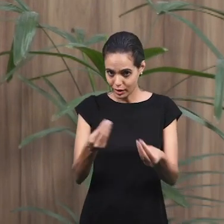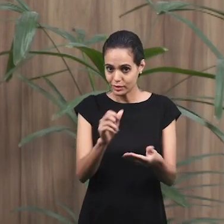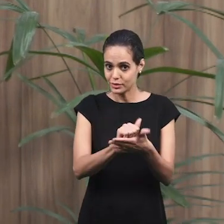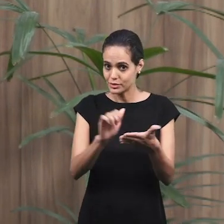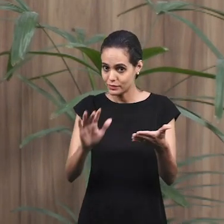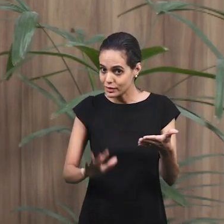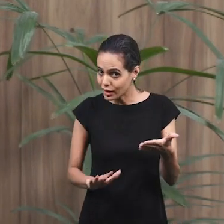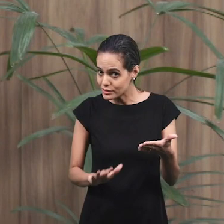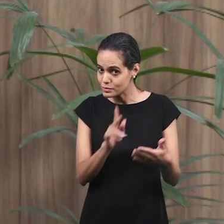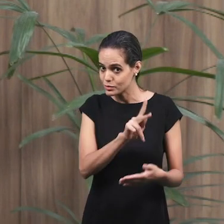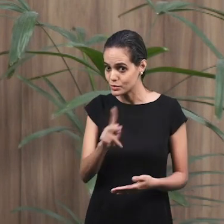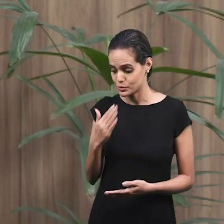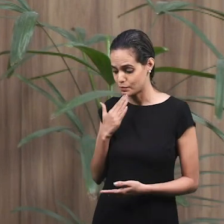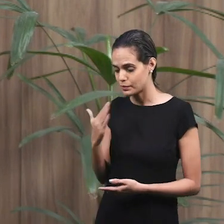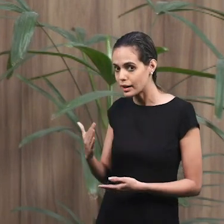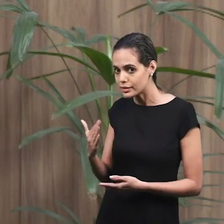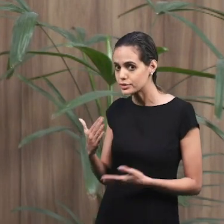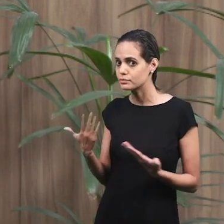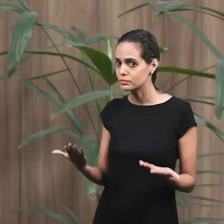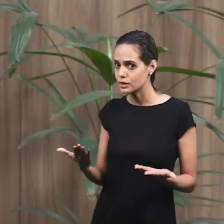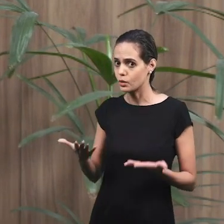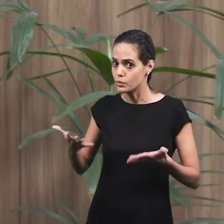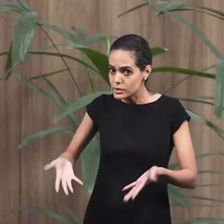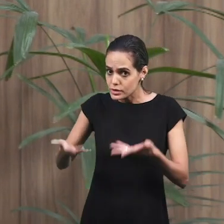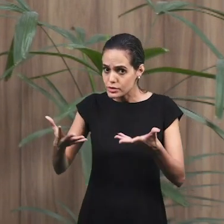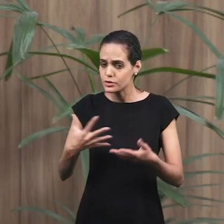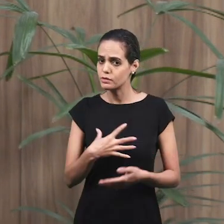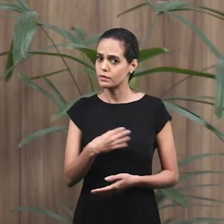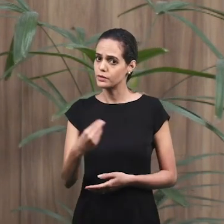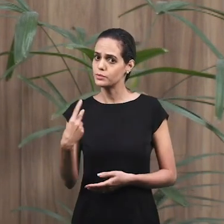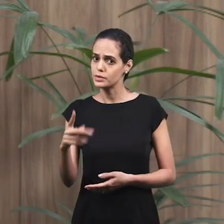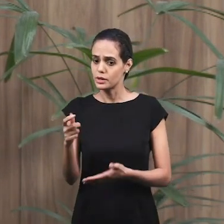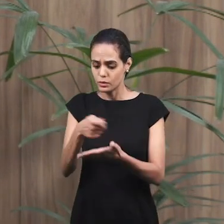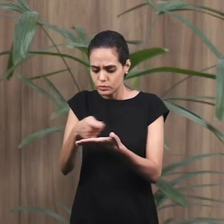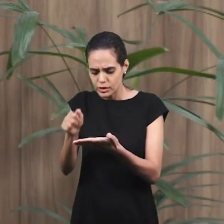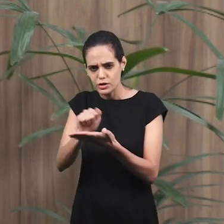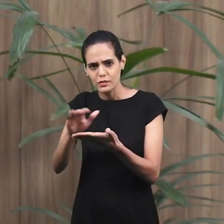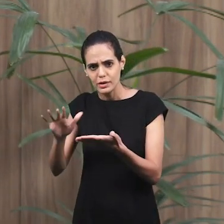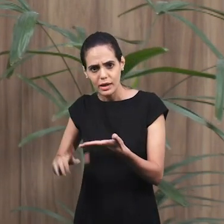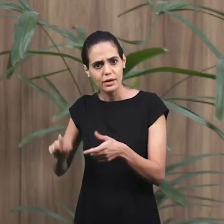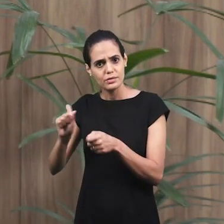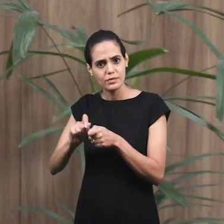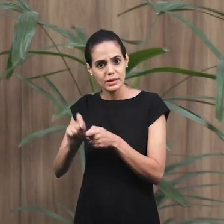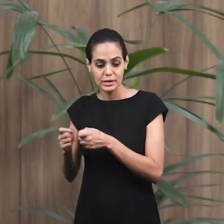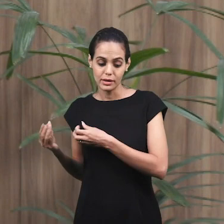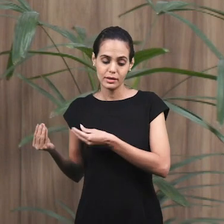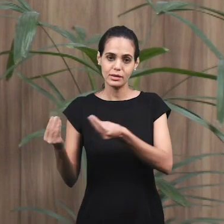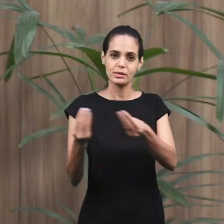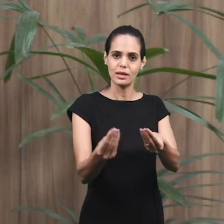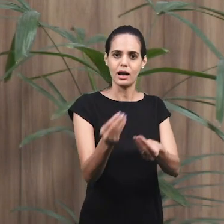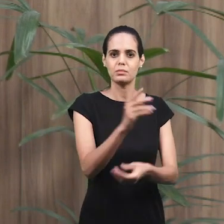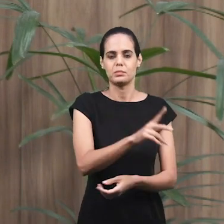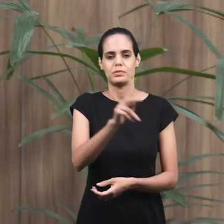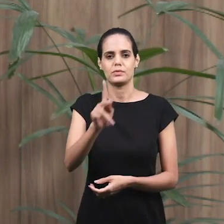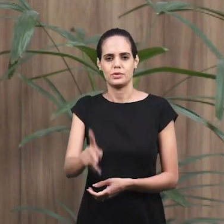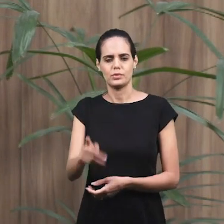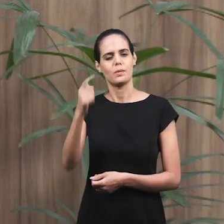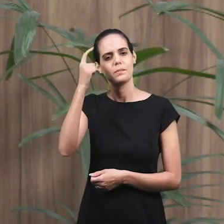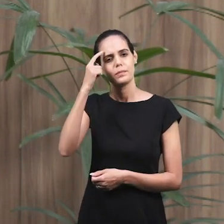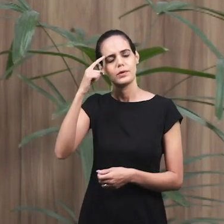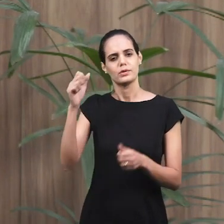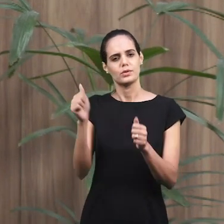donner de la valeur au travail des professeurs, demander et ensemble avec les professeurs